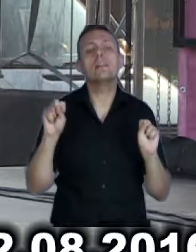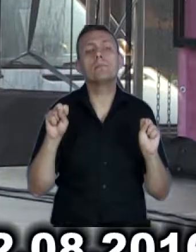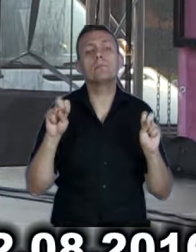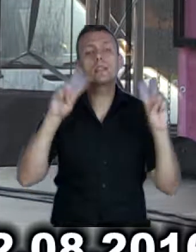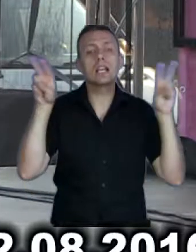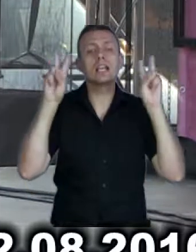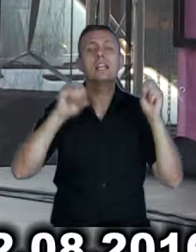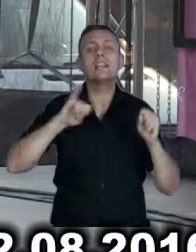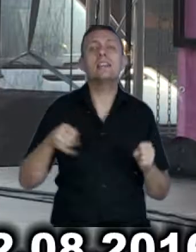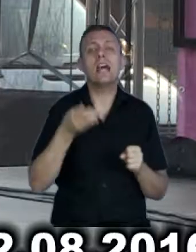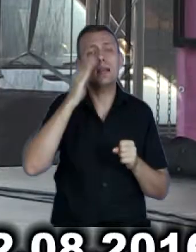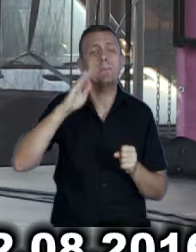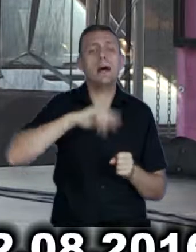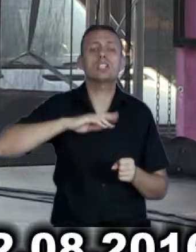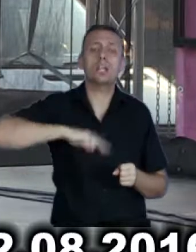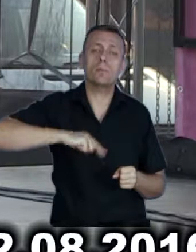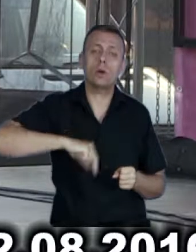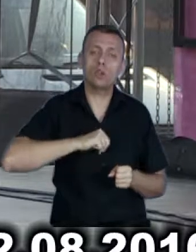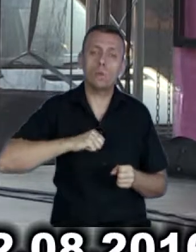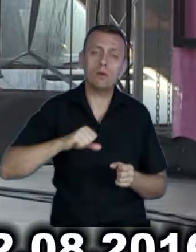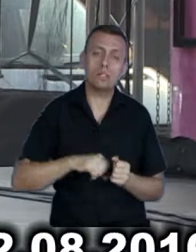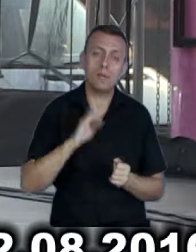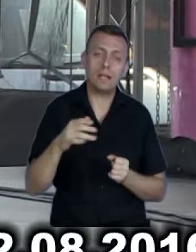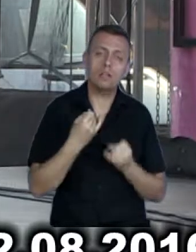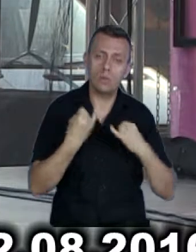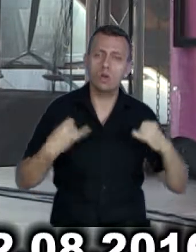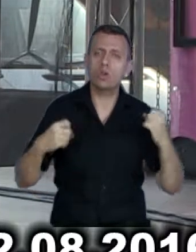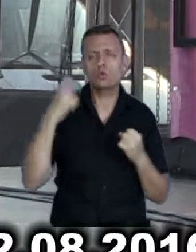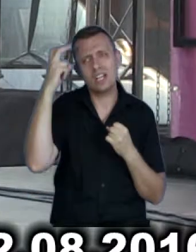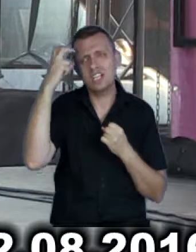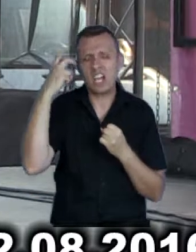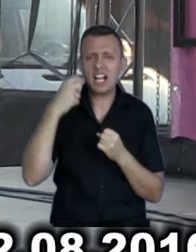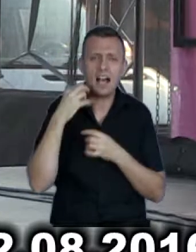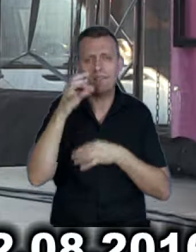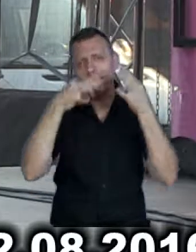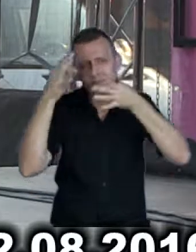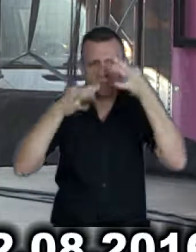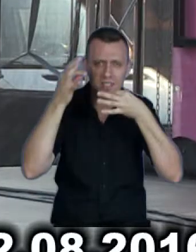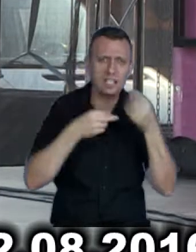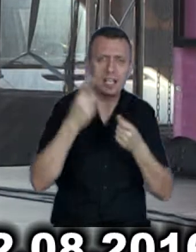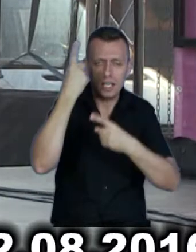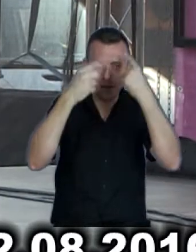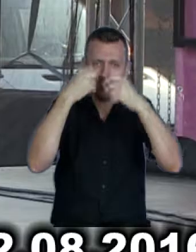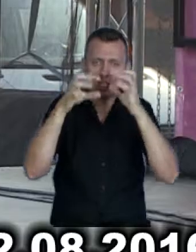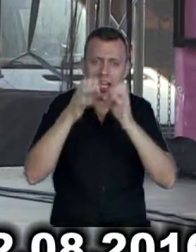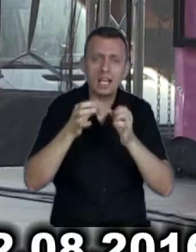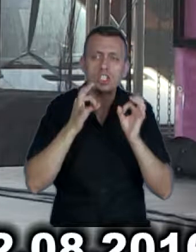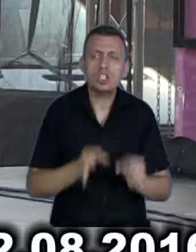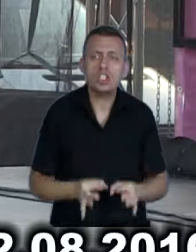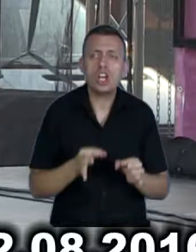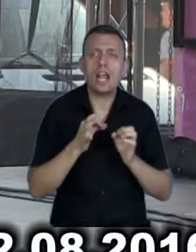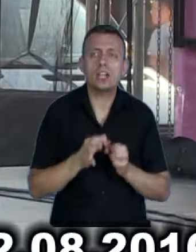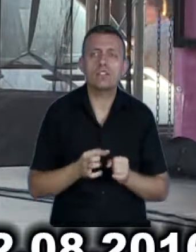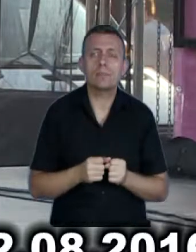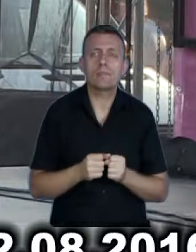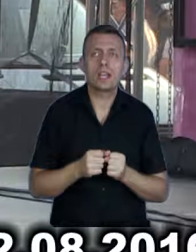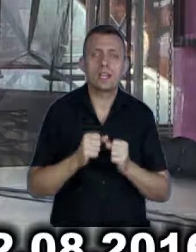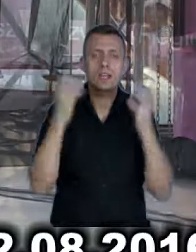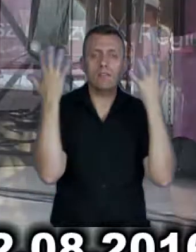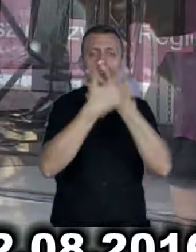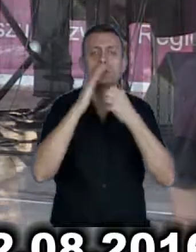jakby Państwu się podobał. Więc będzie od przeboju do przeboju. Myślę, że dzisiejszy wieczór będzie bardzo pięknym i radosnym i